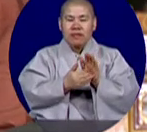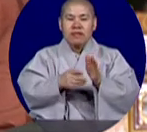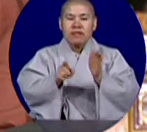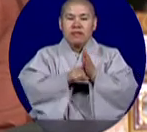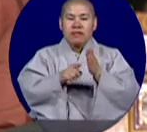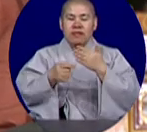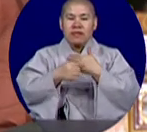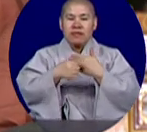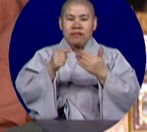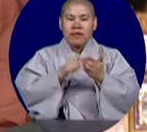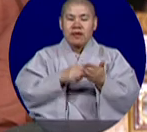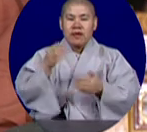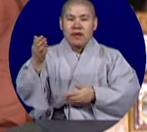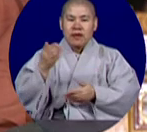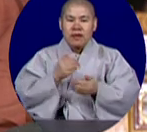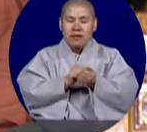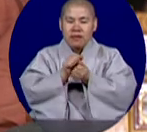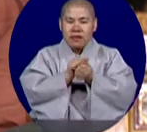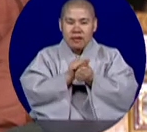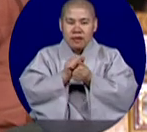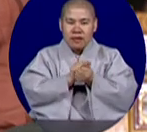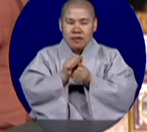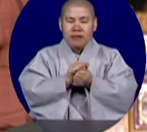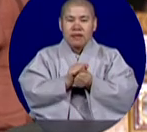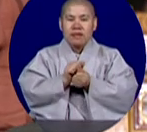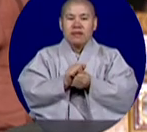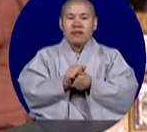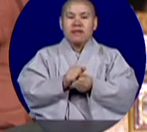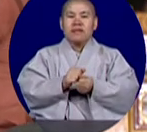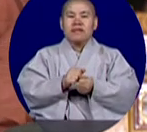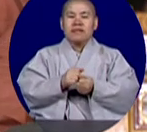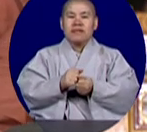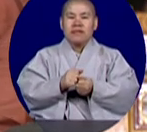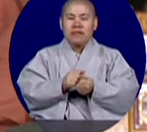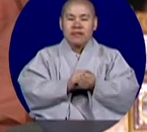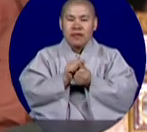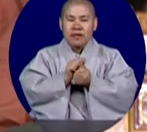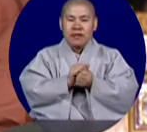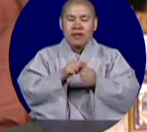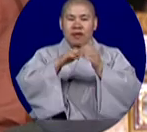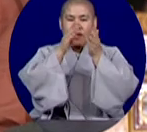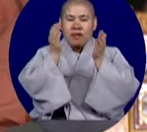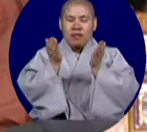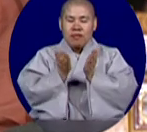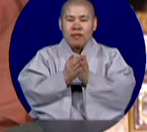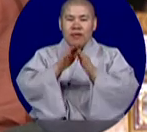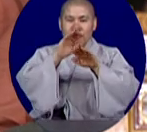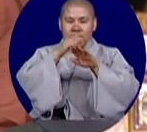신심으로 닦아라. 법문의 골자는 천분만분이 해도 그거예요.